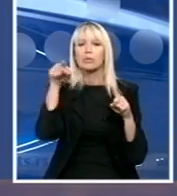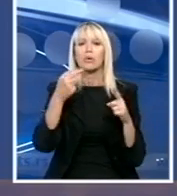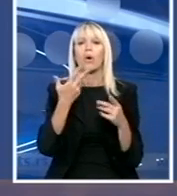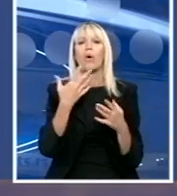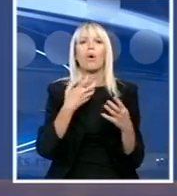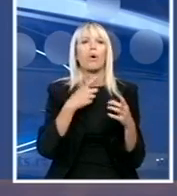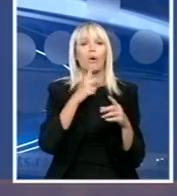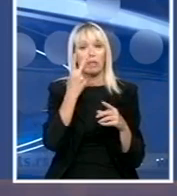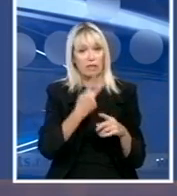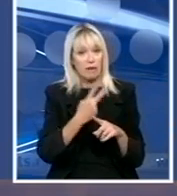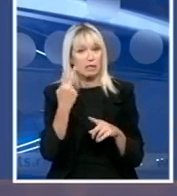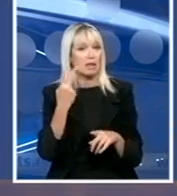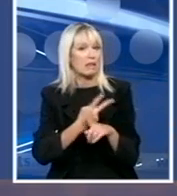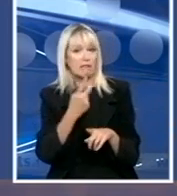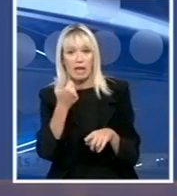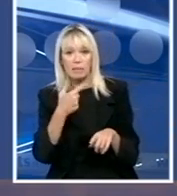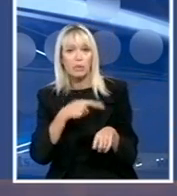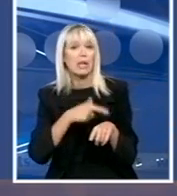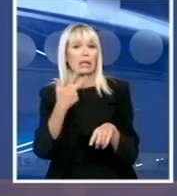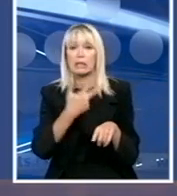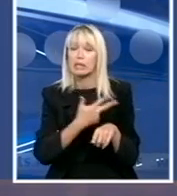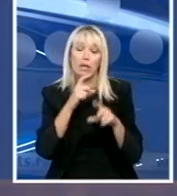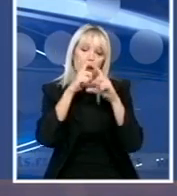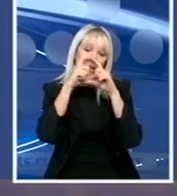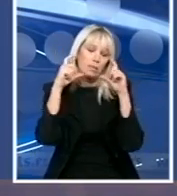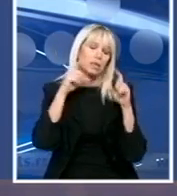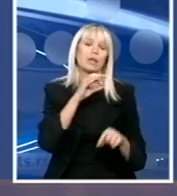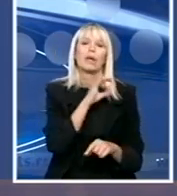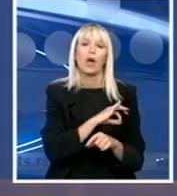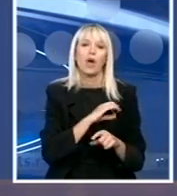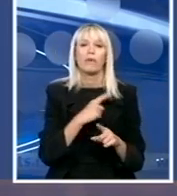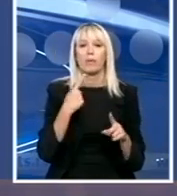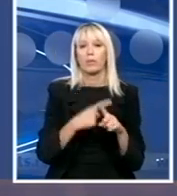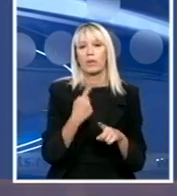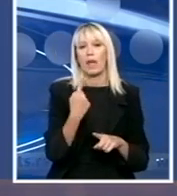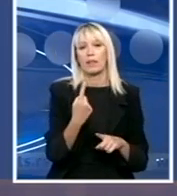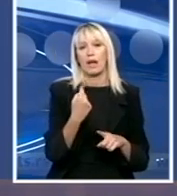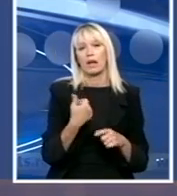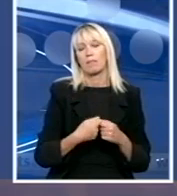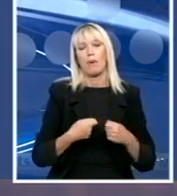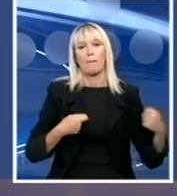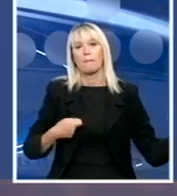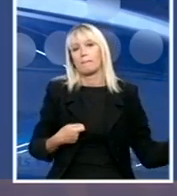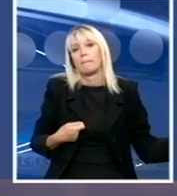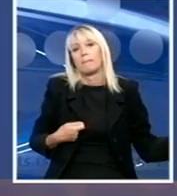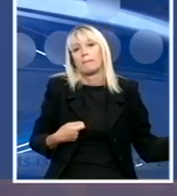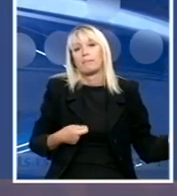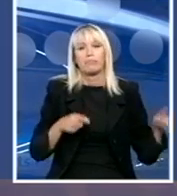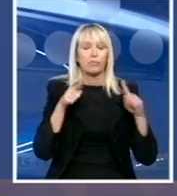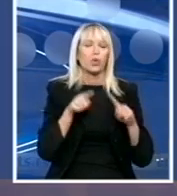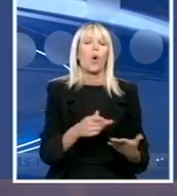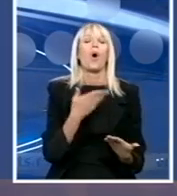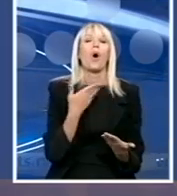i da minimalna udaljenost između njih bude 1,5 metra. Znači, tako da tu će sada da